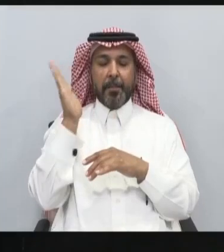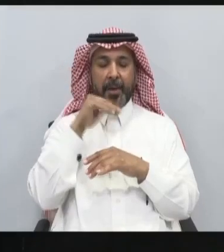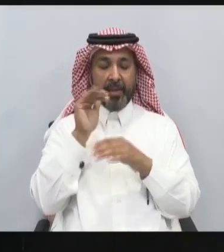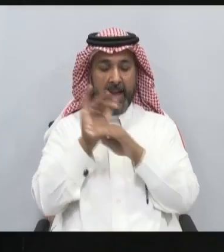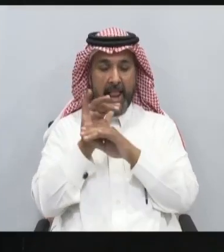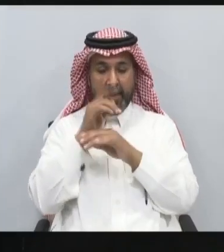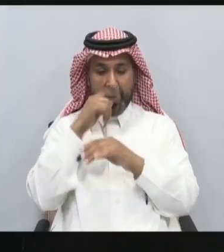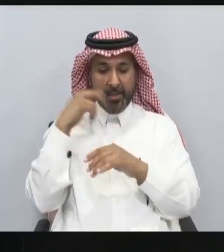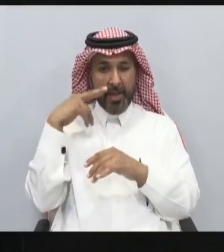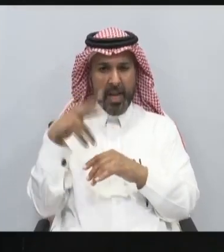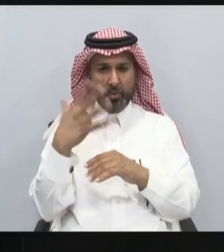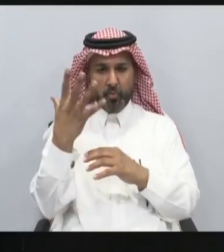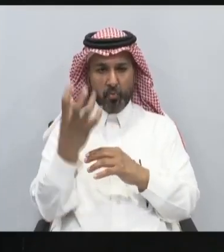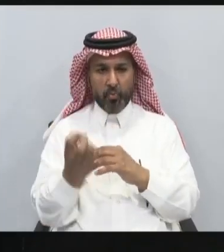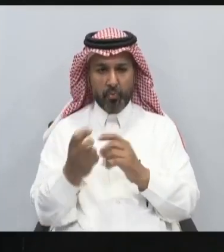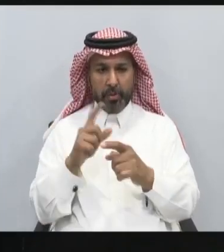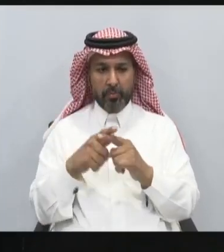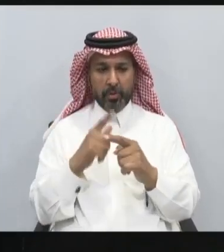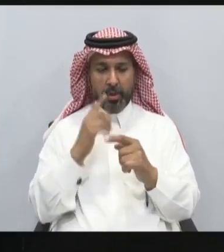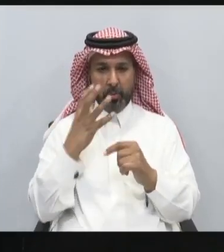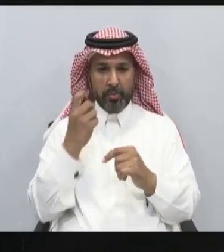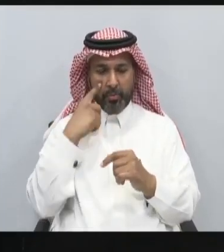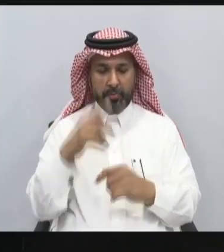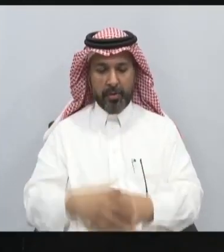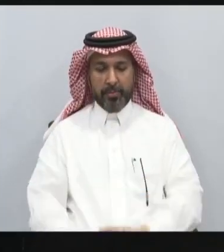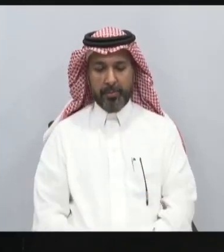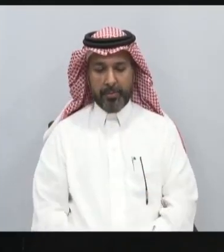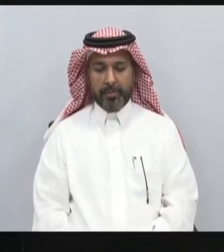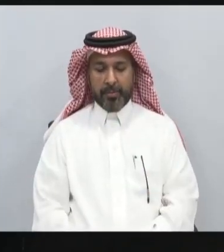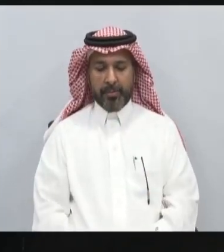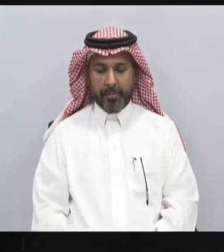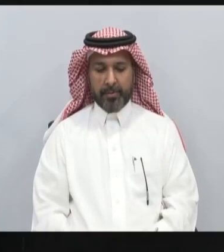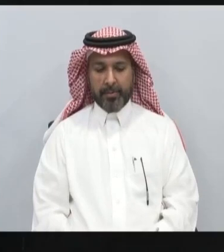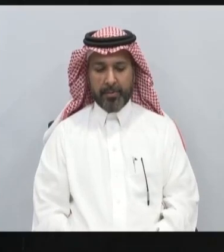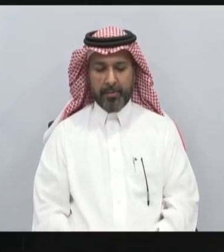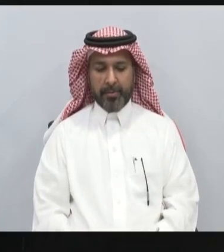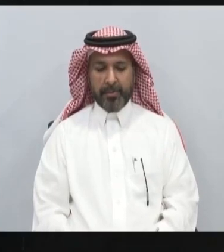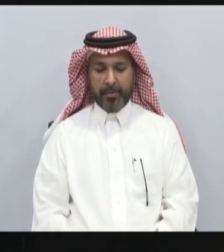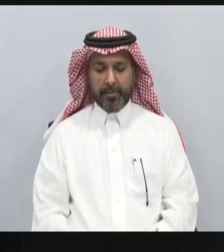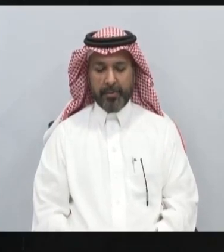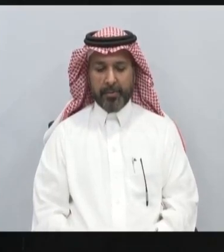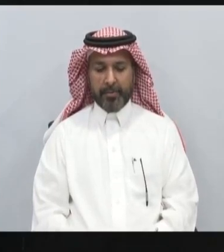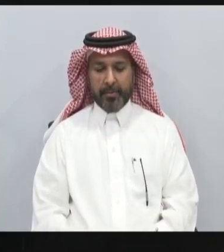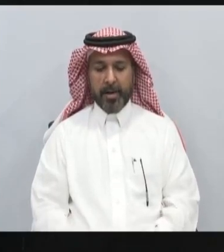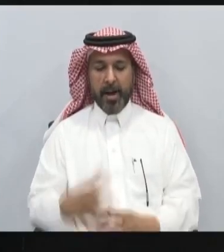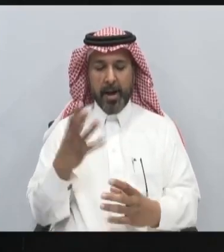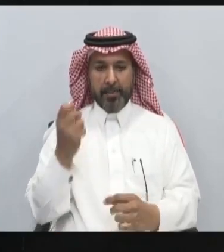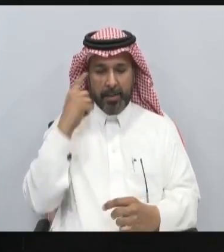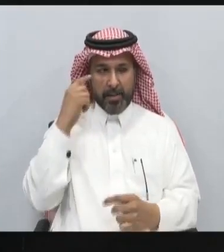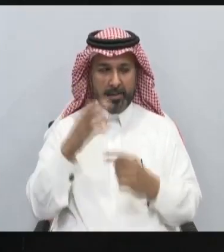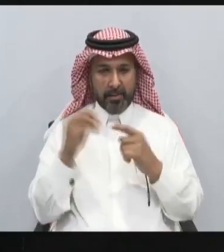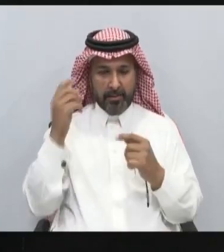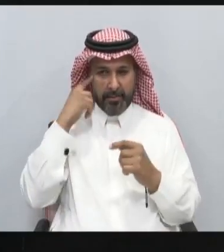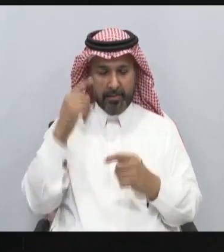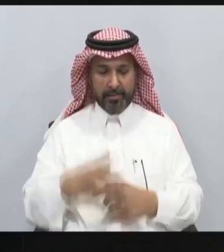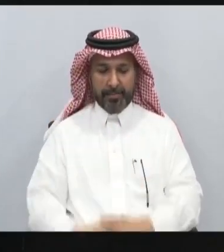لم يعطيني الحد قيمة الحد الاول او قيمة اللي حطيته انا مثلا الحد الثاني او الثالث، نشوف كم ينقصه مثلا او كم ازيد